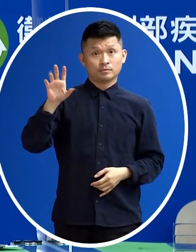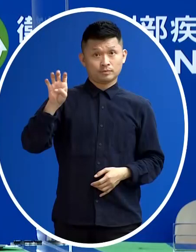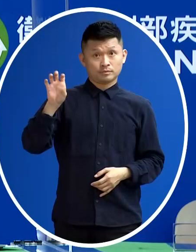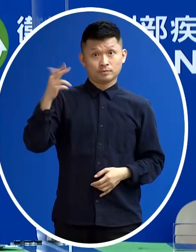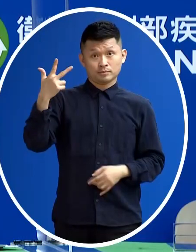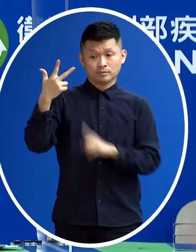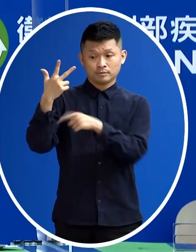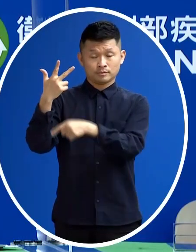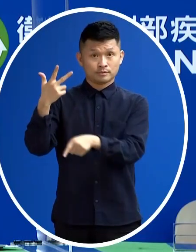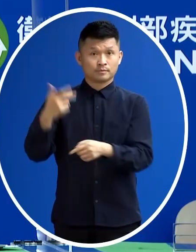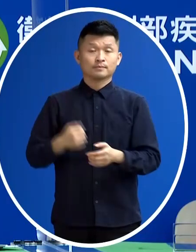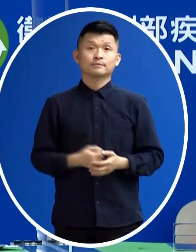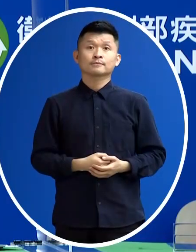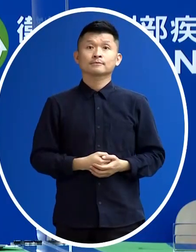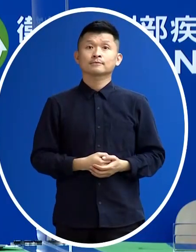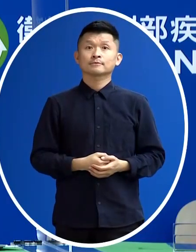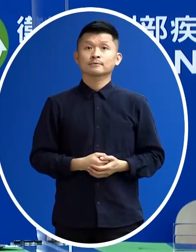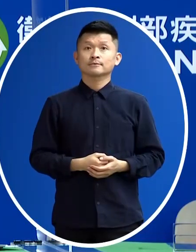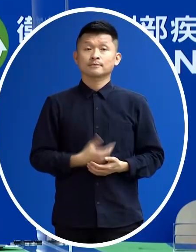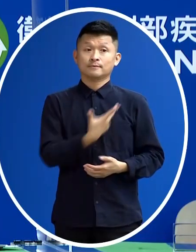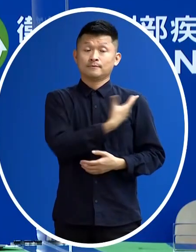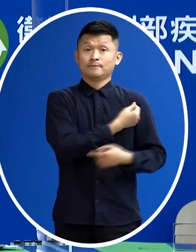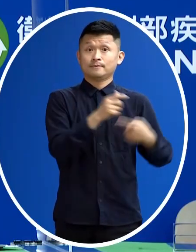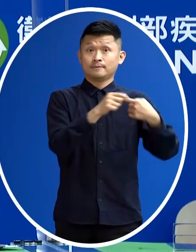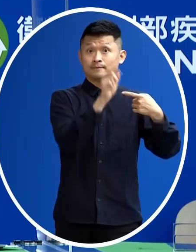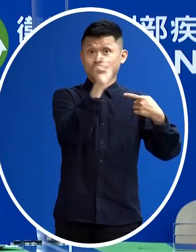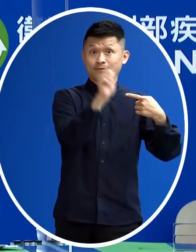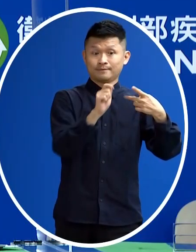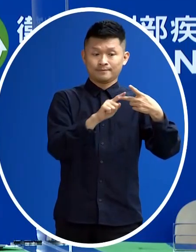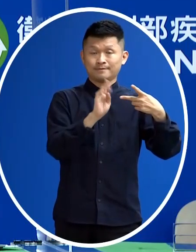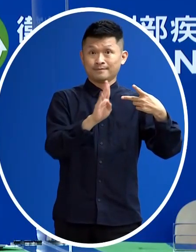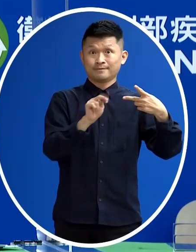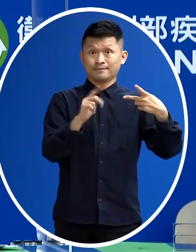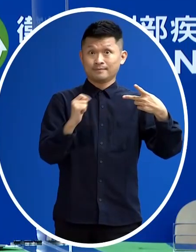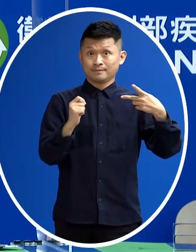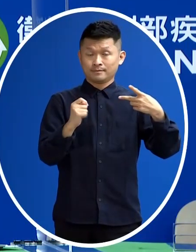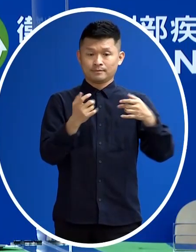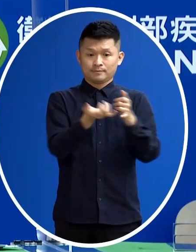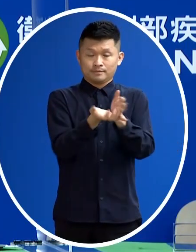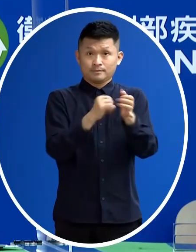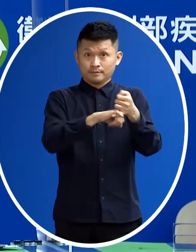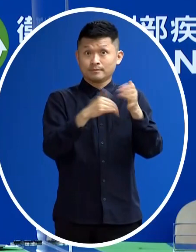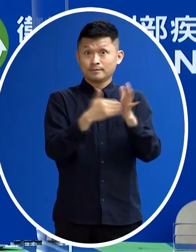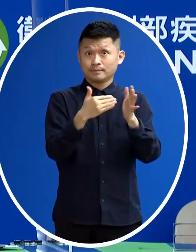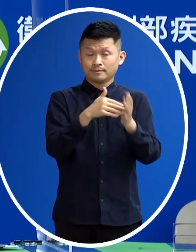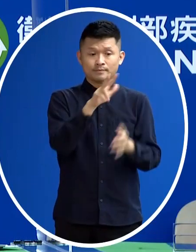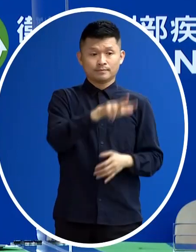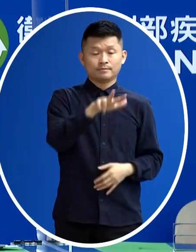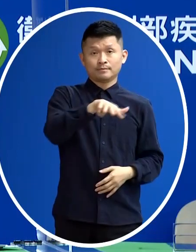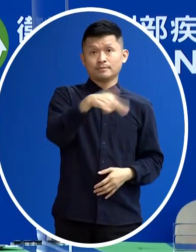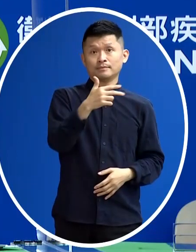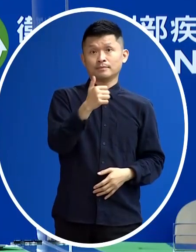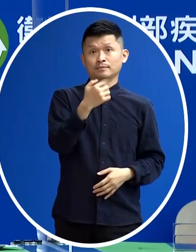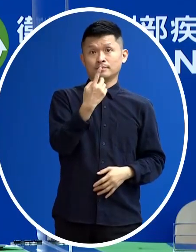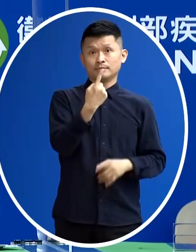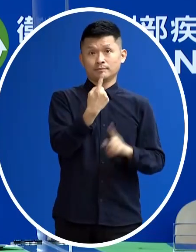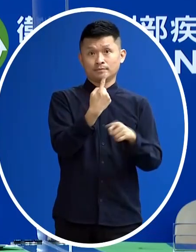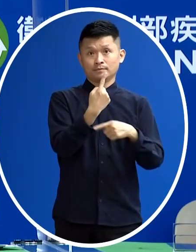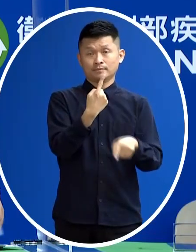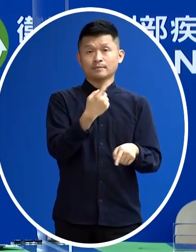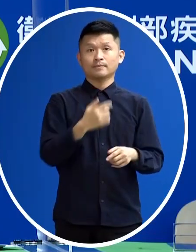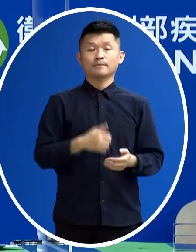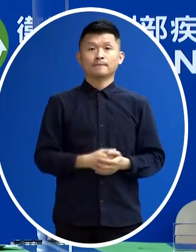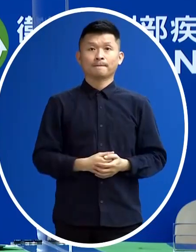169547人。那以接种第一剂 AD 混打 BNT 已完成预约的人数是7750人。